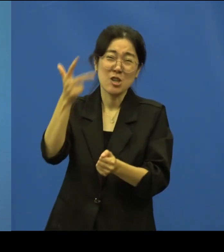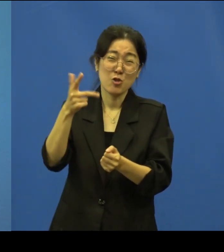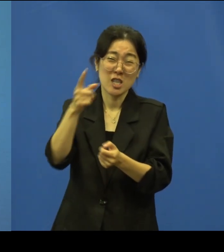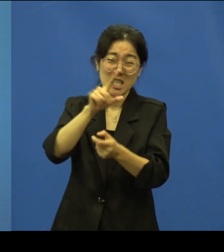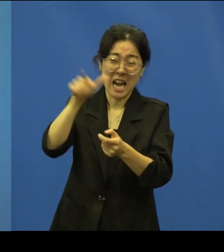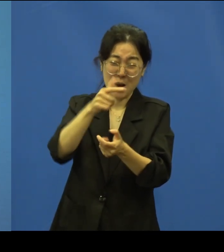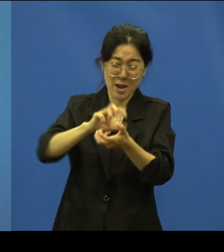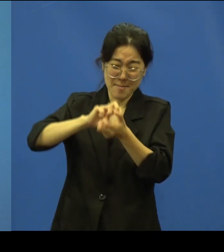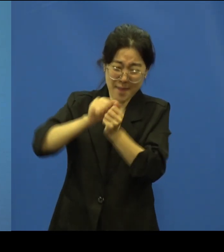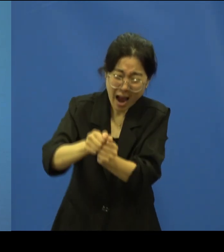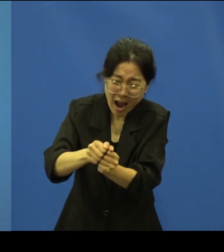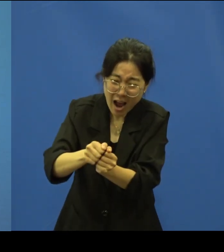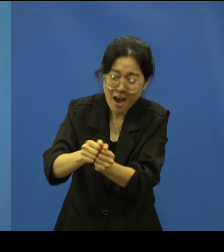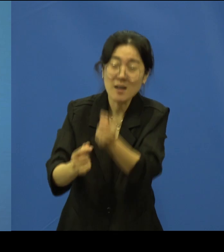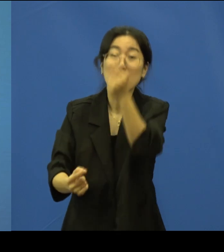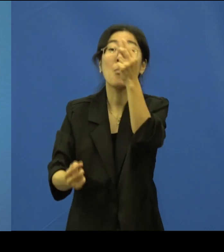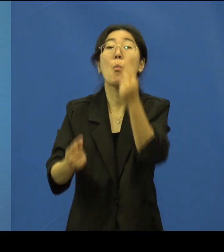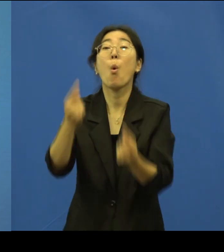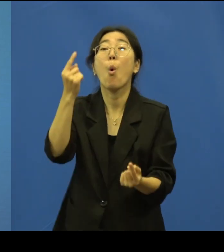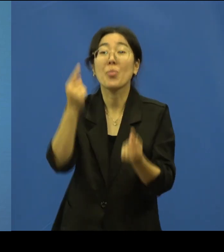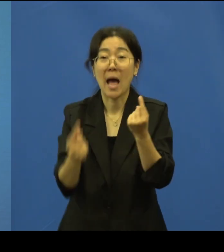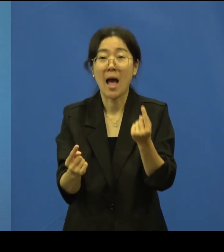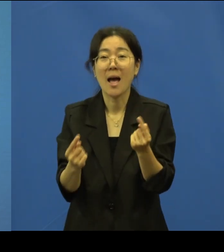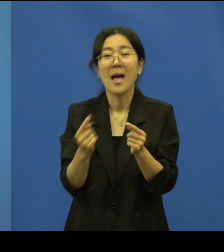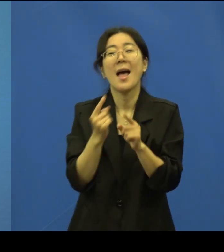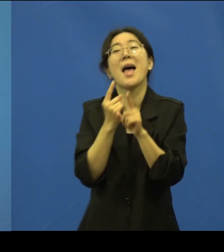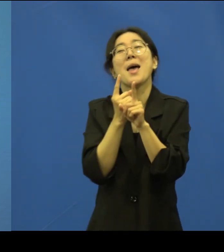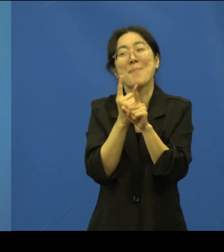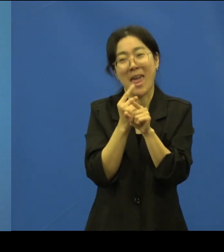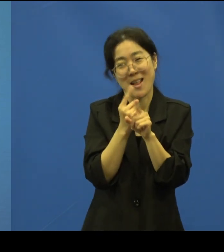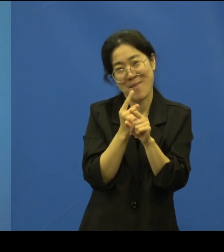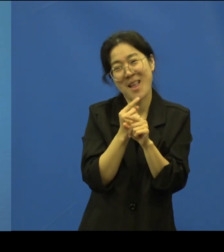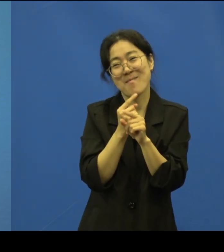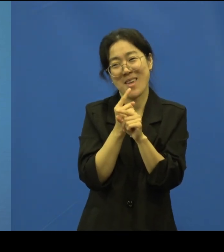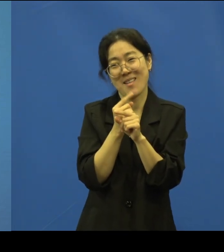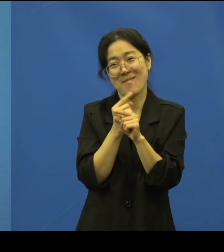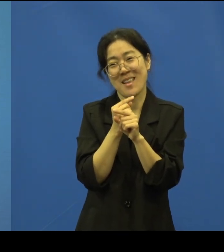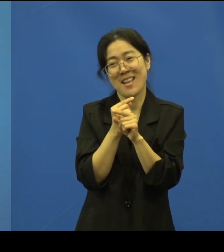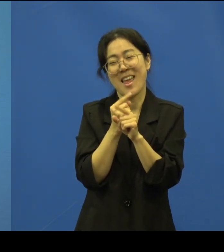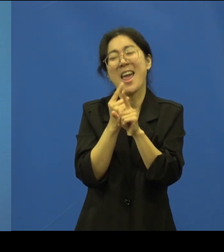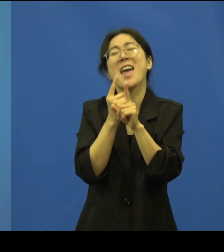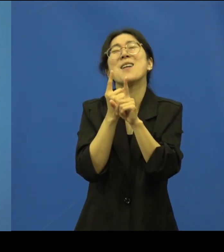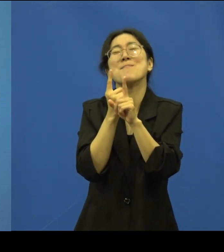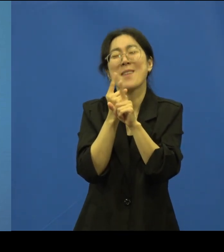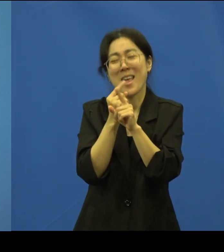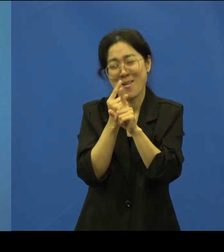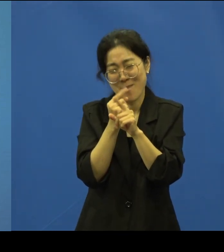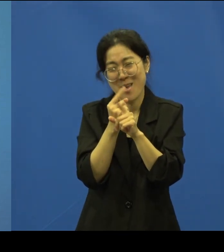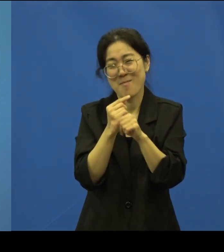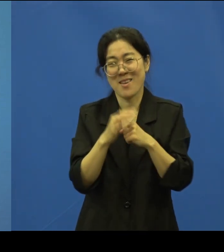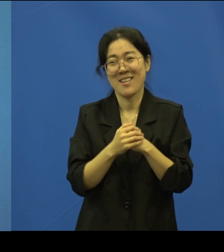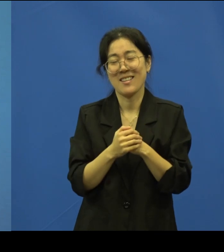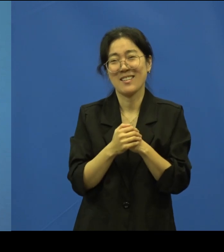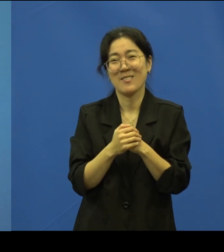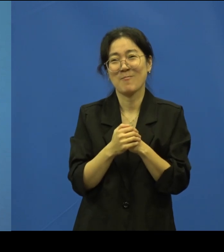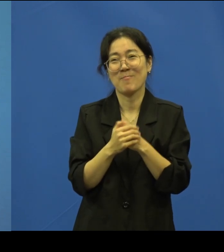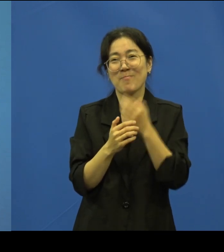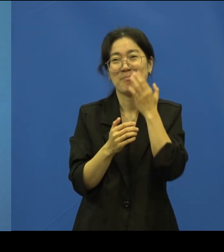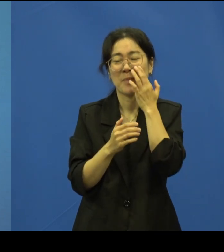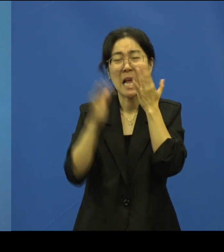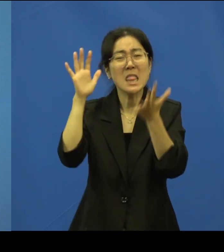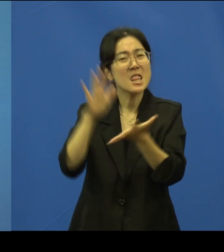하루에 5분 이상 하자. 기도 수첩에다가 기도 제목을 썼잖아요. 그걸 내